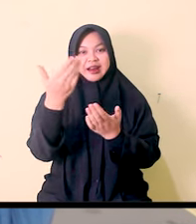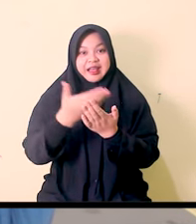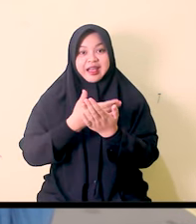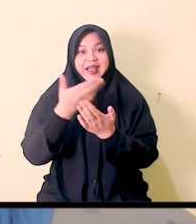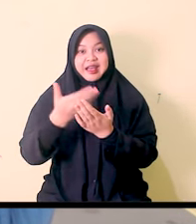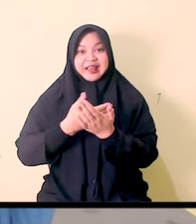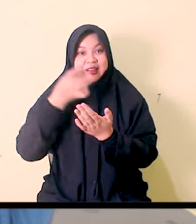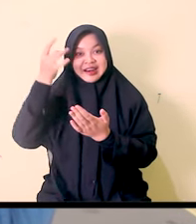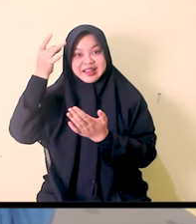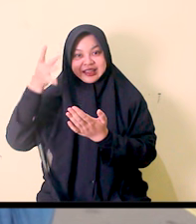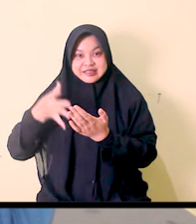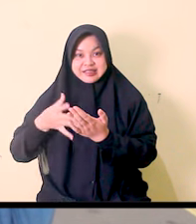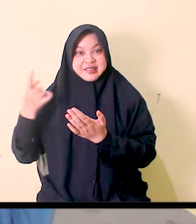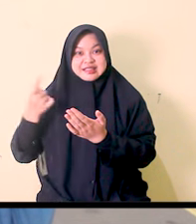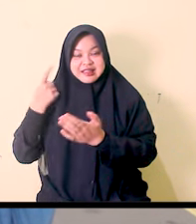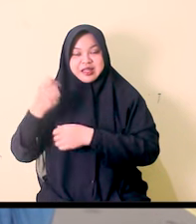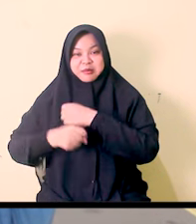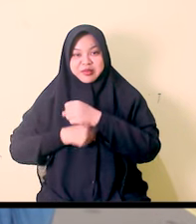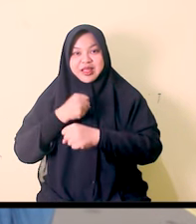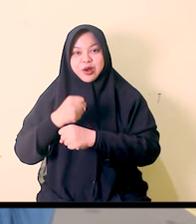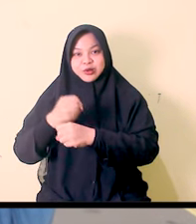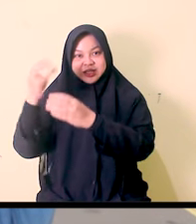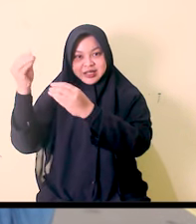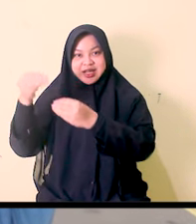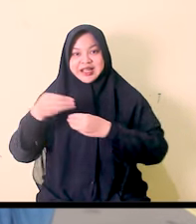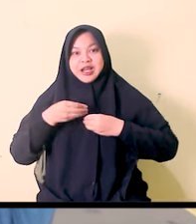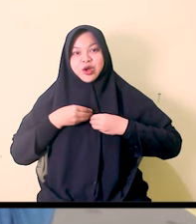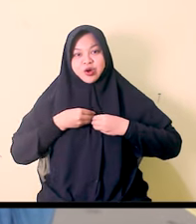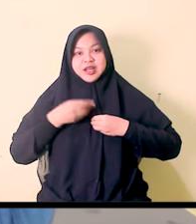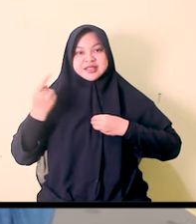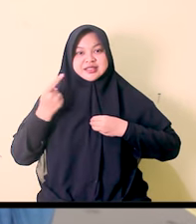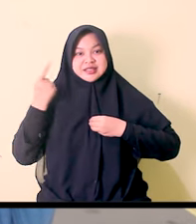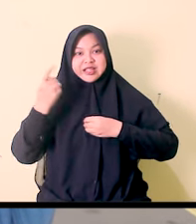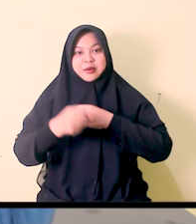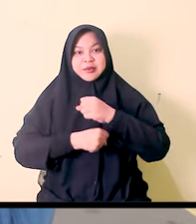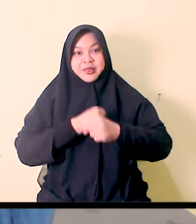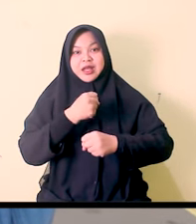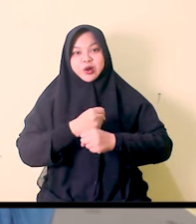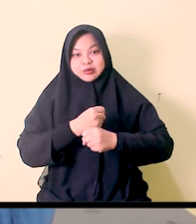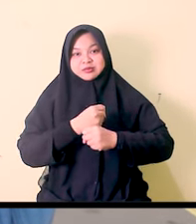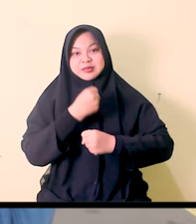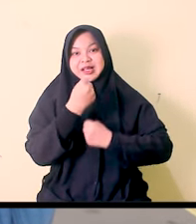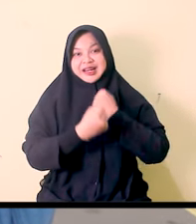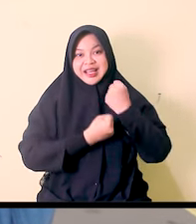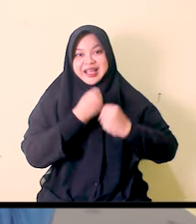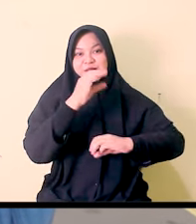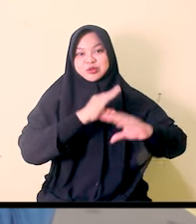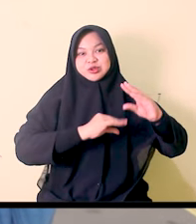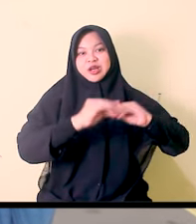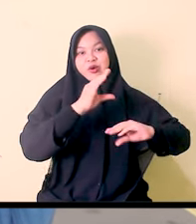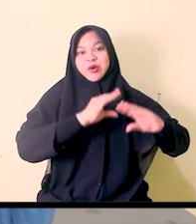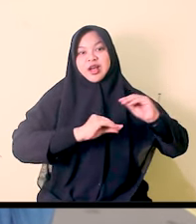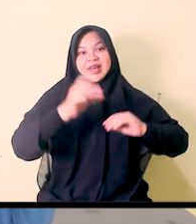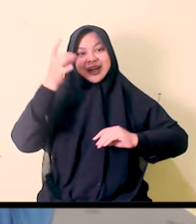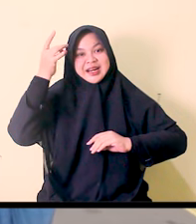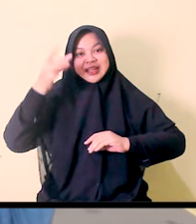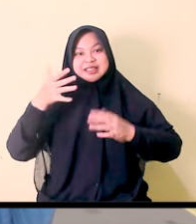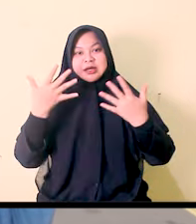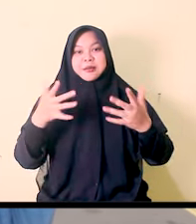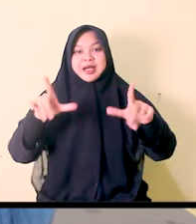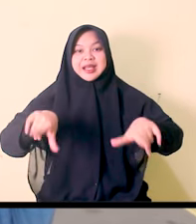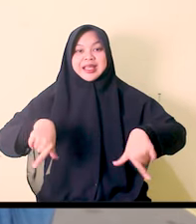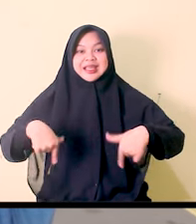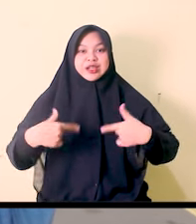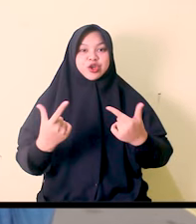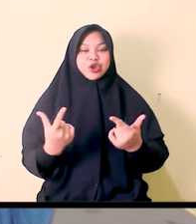tahun tiap tahun ee mengadakan musyawarah desa tentang bagaimana kehidupan Desa teribungan pemerintah Desa ter buungan